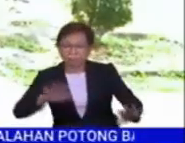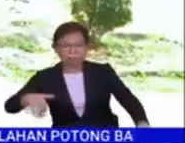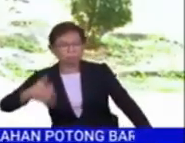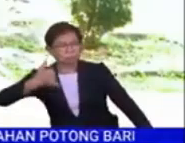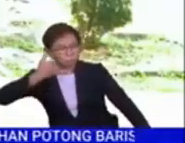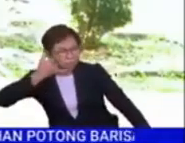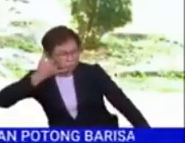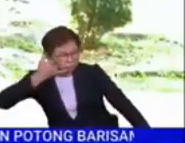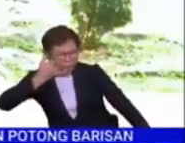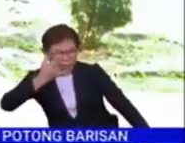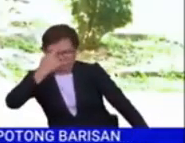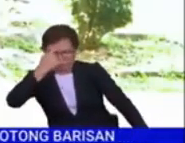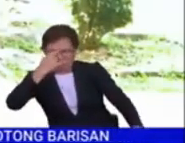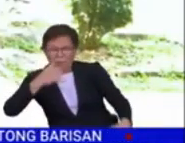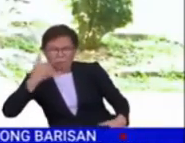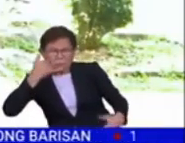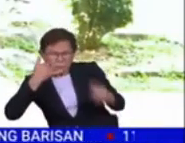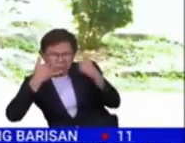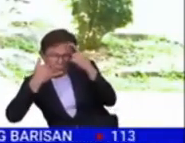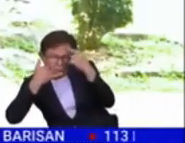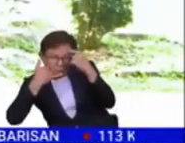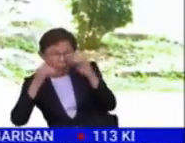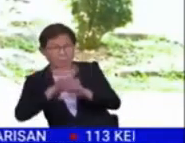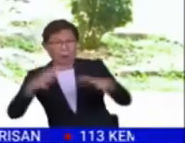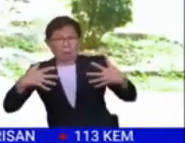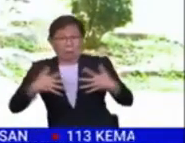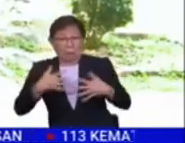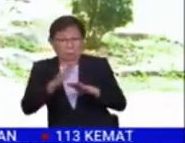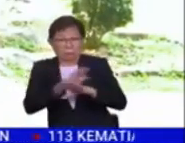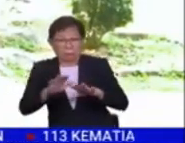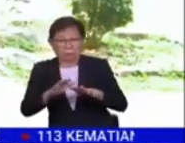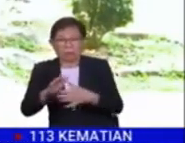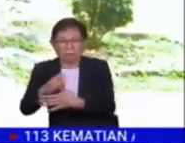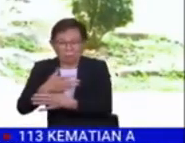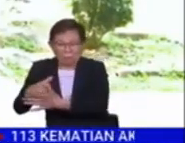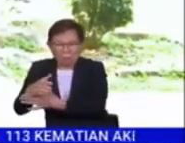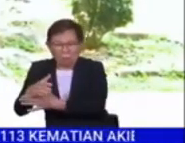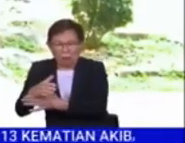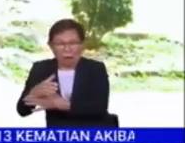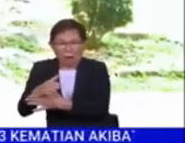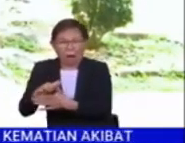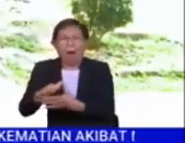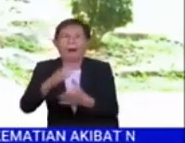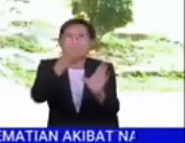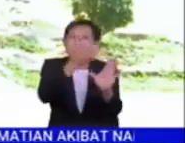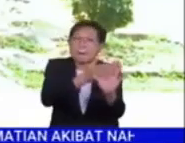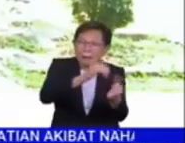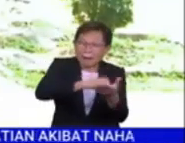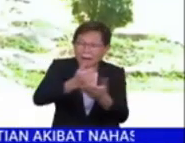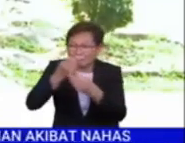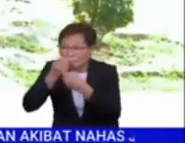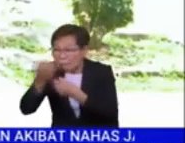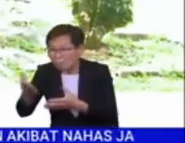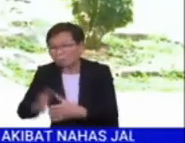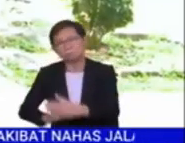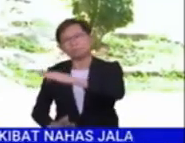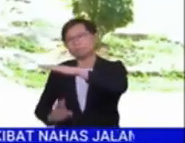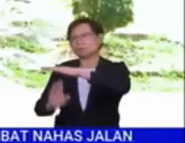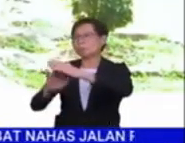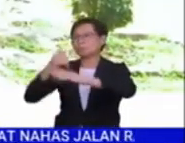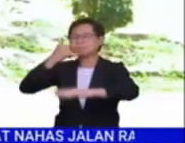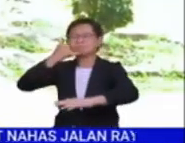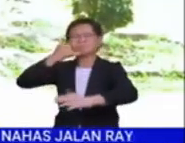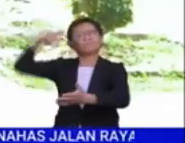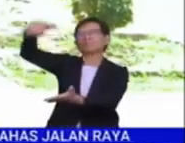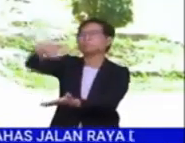menerima panggilan mencurigakan, jangan panik, jangan kongsikan maklumat perbankan anda, hentikan perbualan.